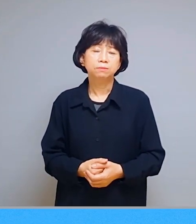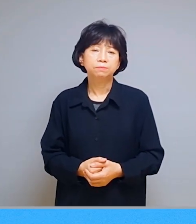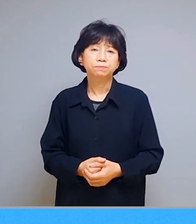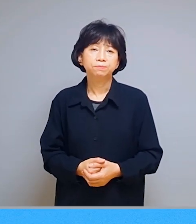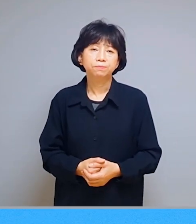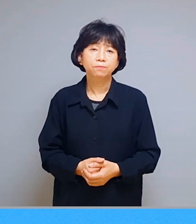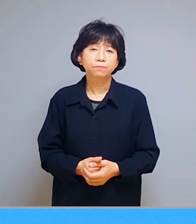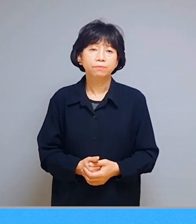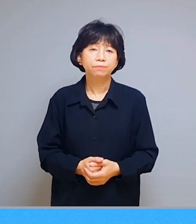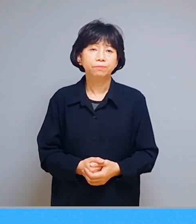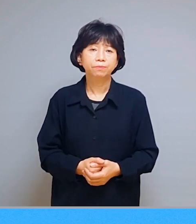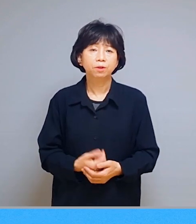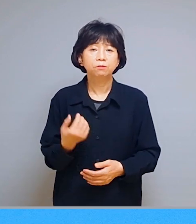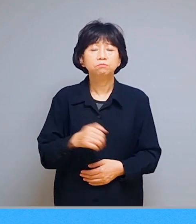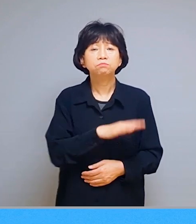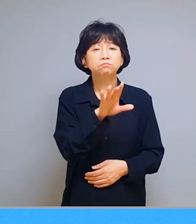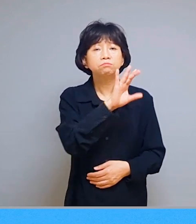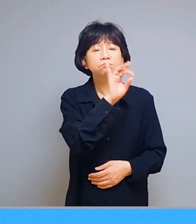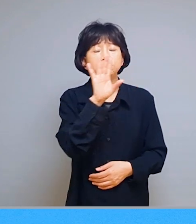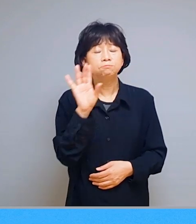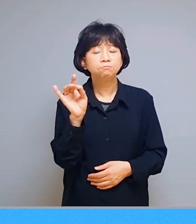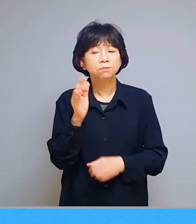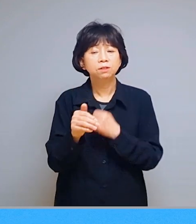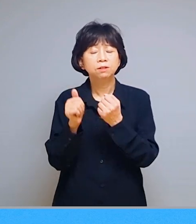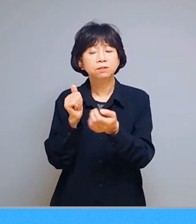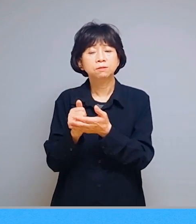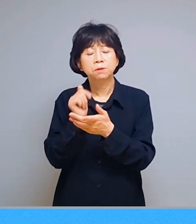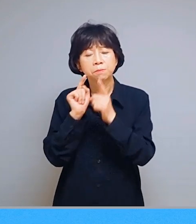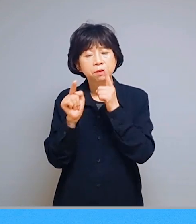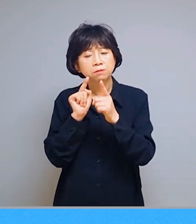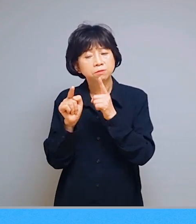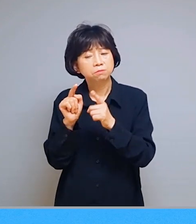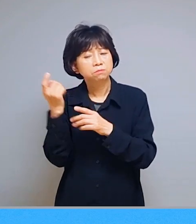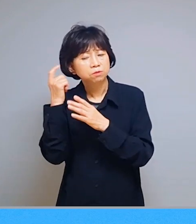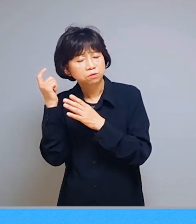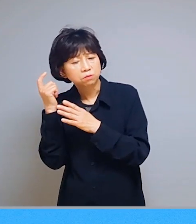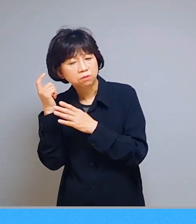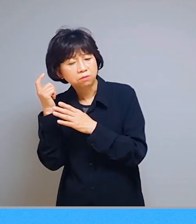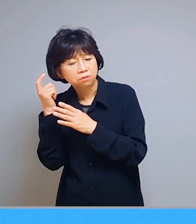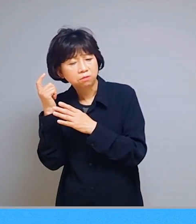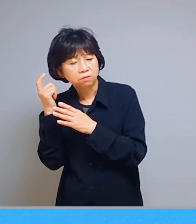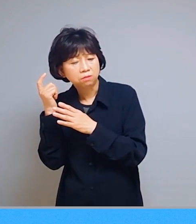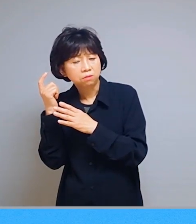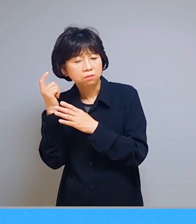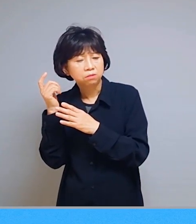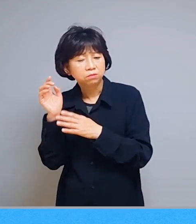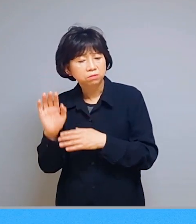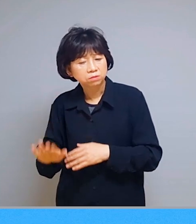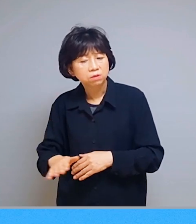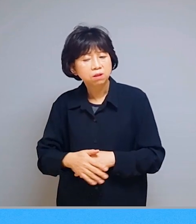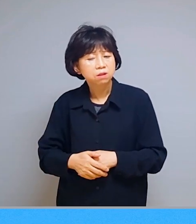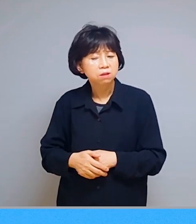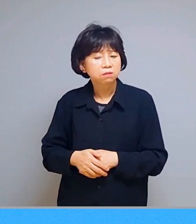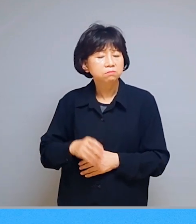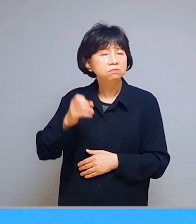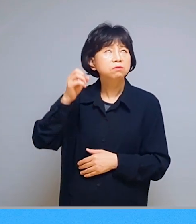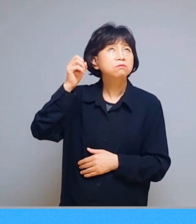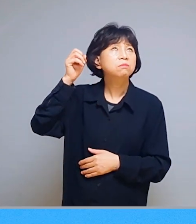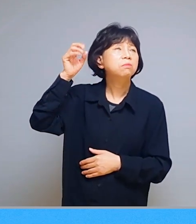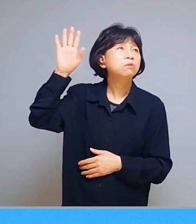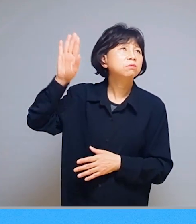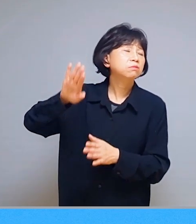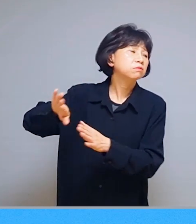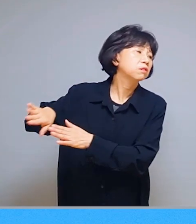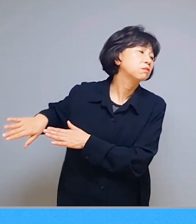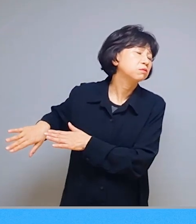거죠. 그런데 우리는 때때로 하나님이 주신 말씀을 두고 분명히 하나님의 말씀이 있는데 하나님의 말씀을